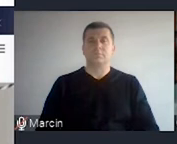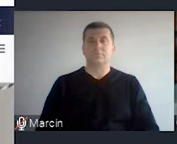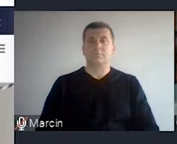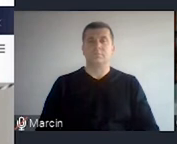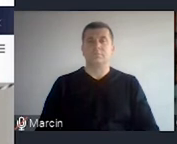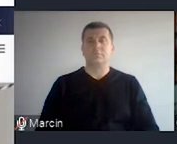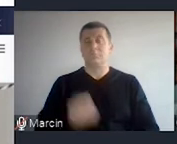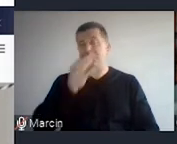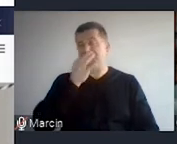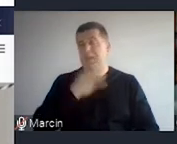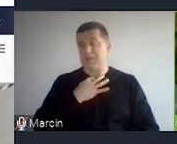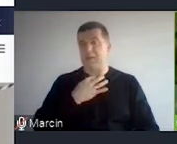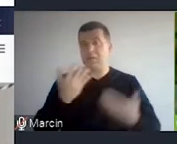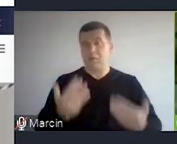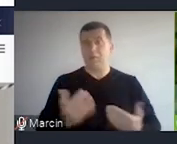Pojawiło się pytanie.